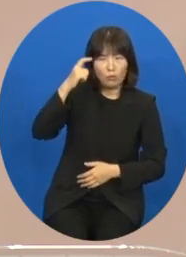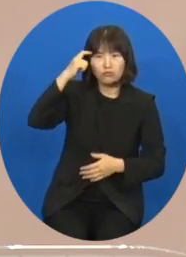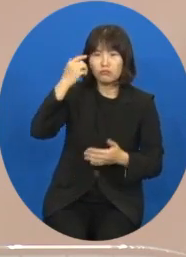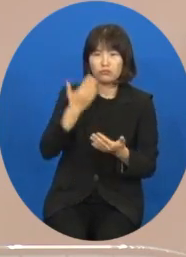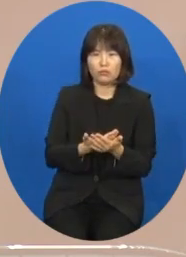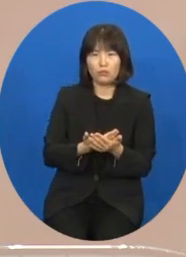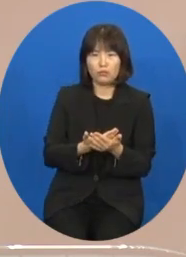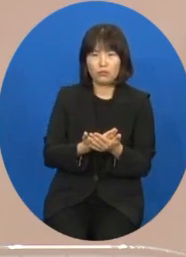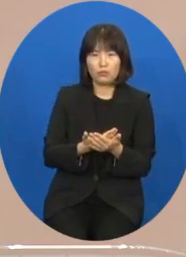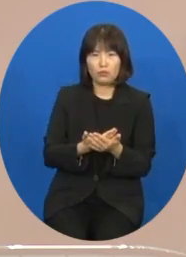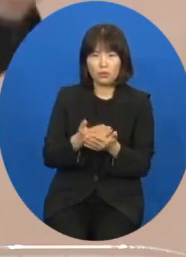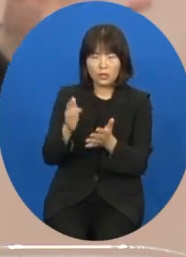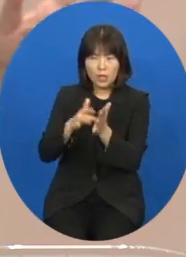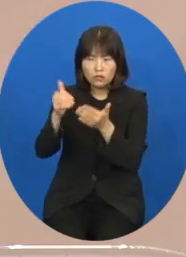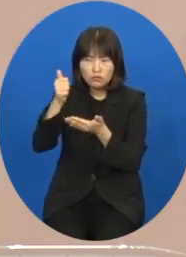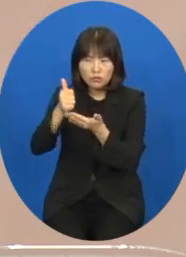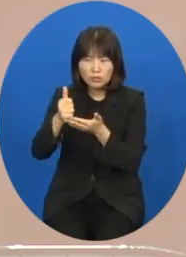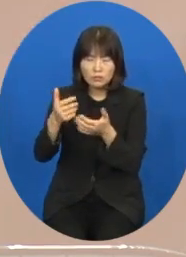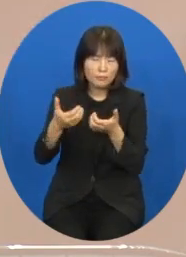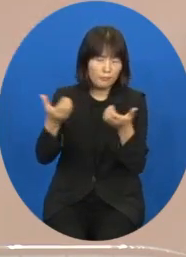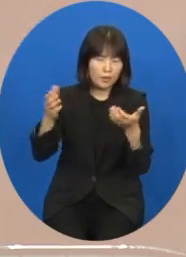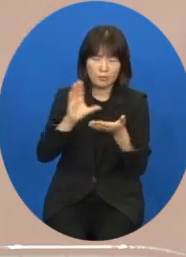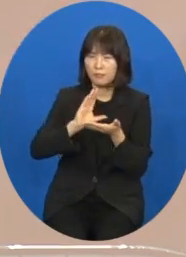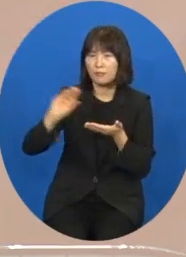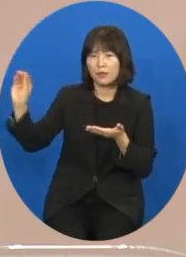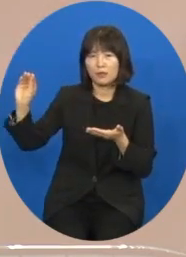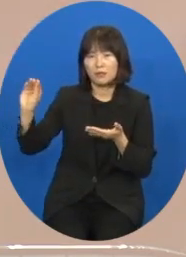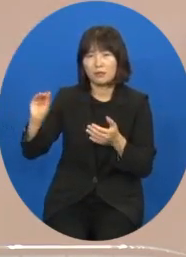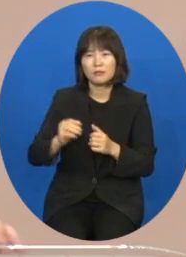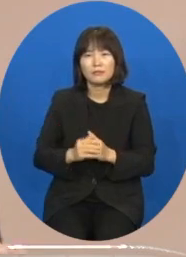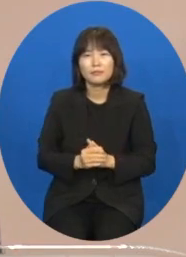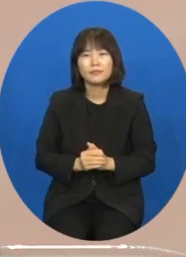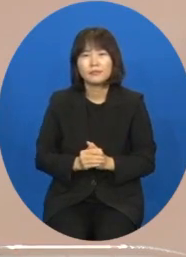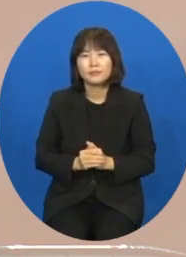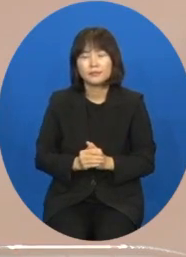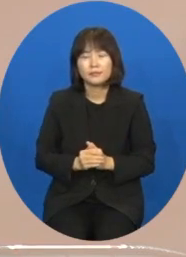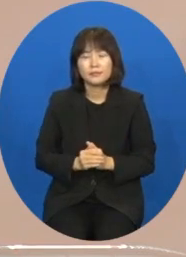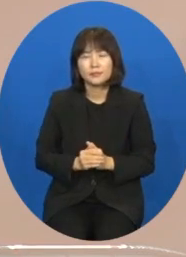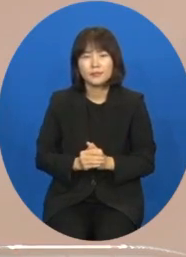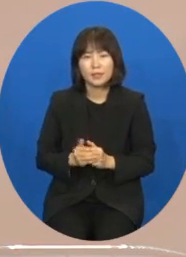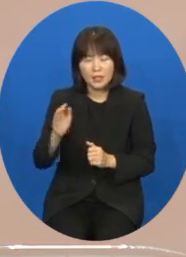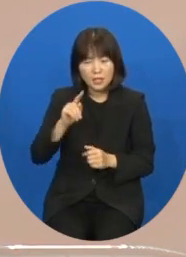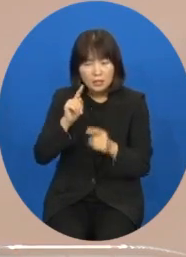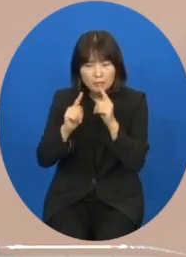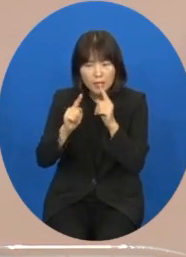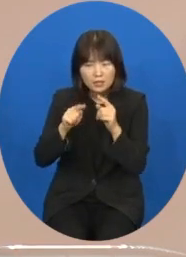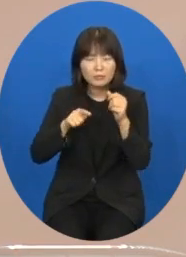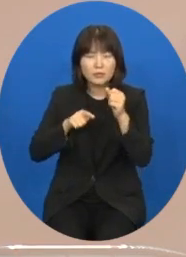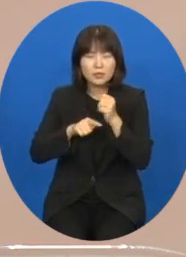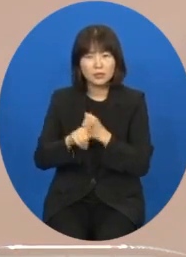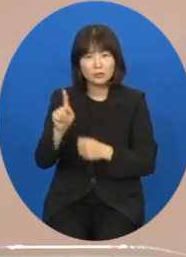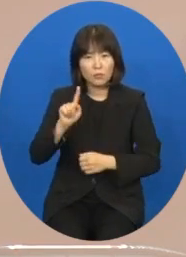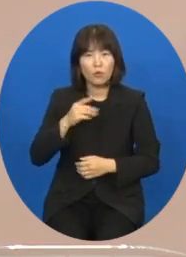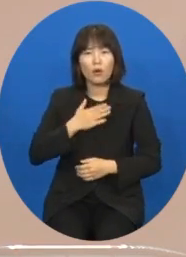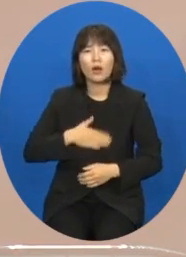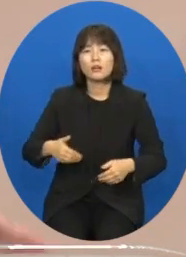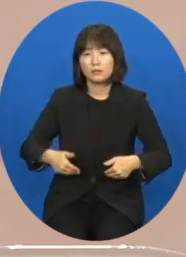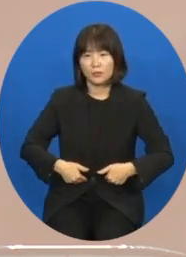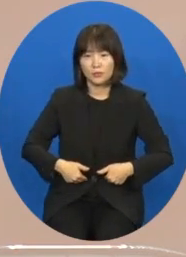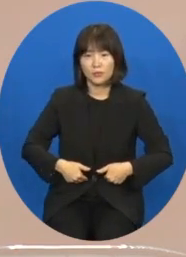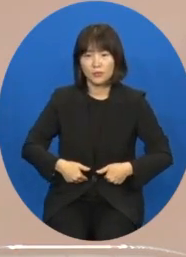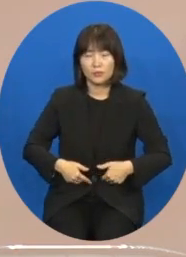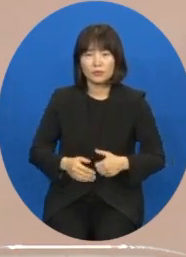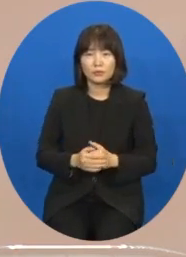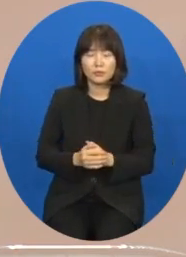충격이니까 예수님을 떠나버렸을 정도예요. 근데 이 말씀의 의미가 뭔지를 알아야 돼요.